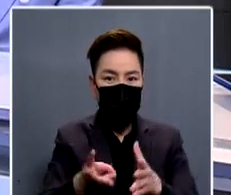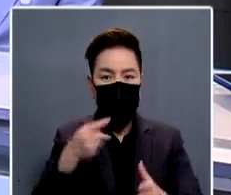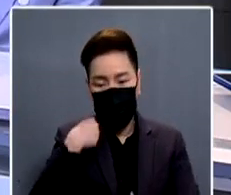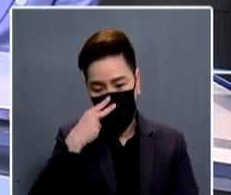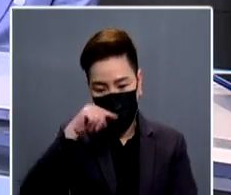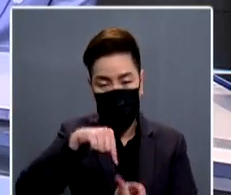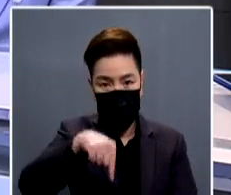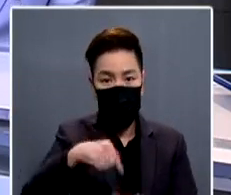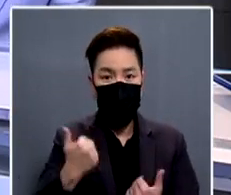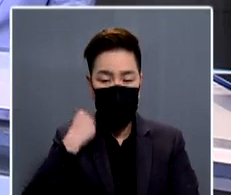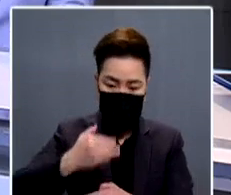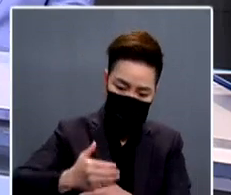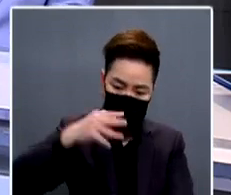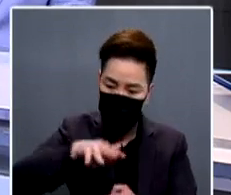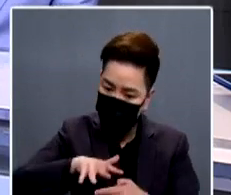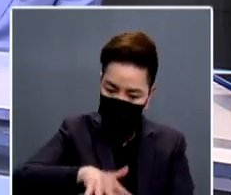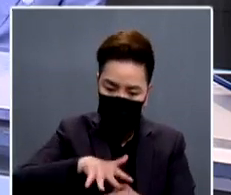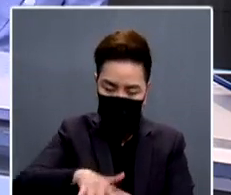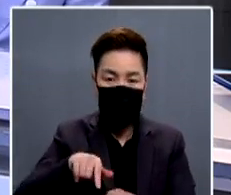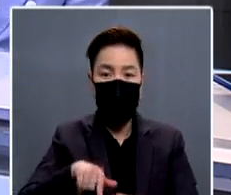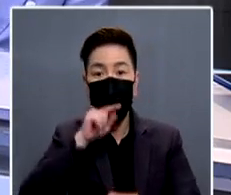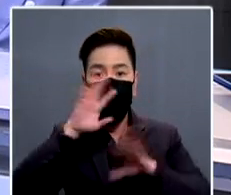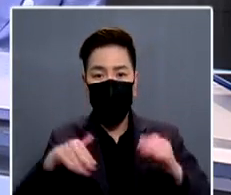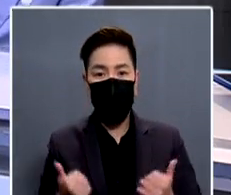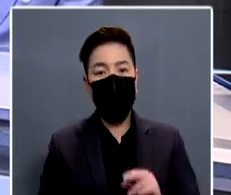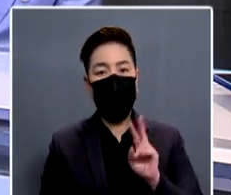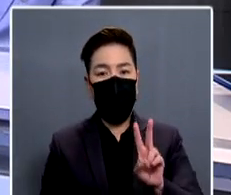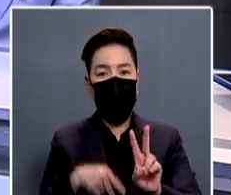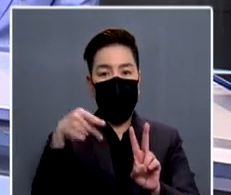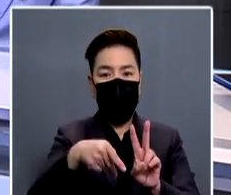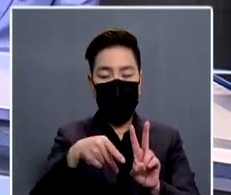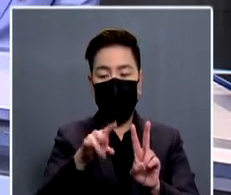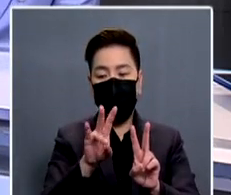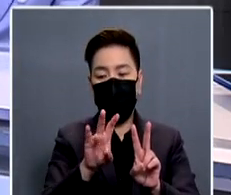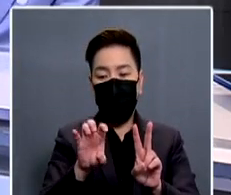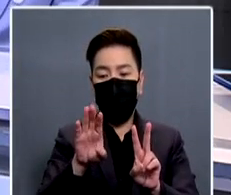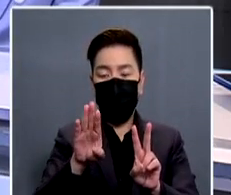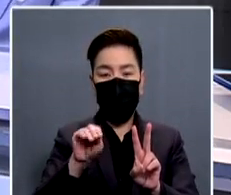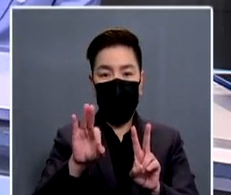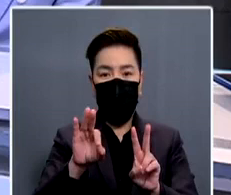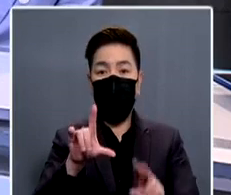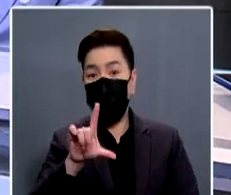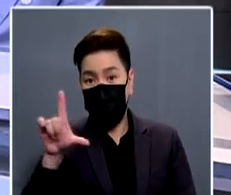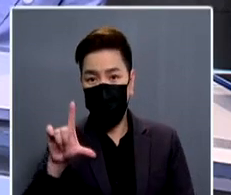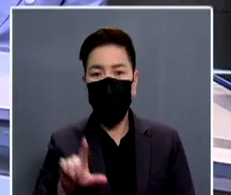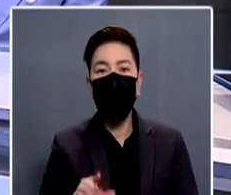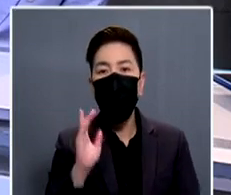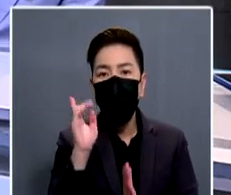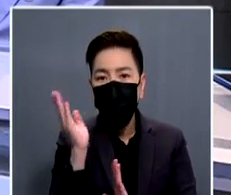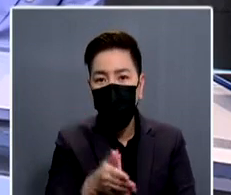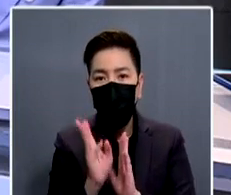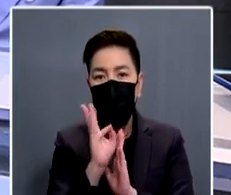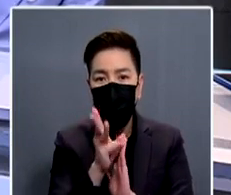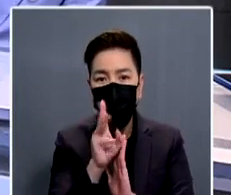งมีการเพิ่มการระบายน้ำต่อเนื่องนะคะวันนี้อยู่ที่ 2,749 ล้านลูกบาศก์เมตรต่อวินาทีนะคะคุณผู้ชมค